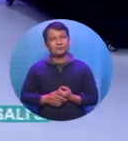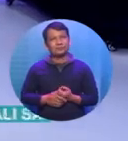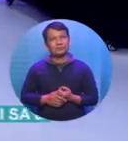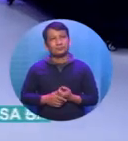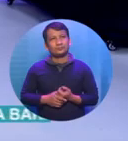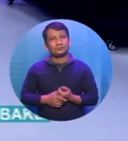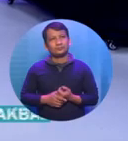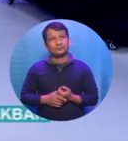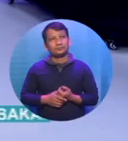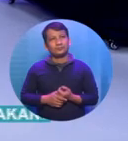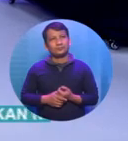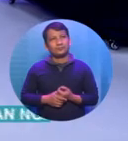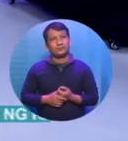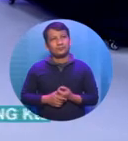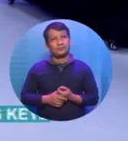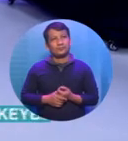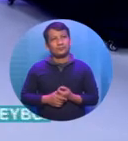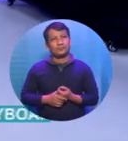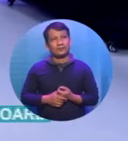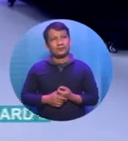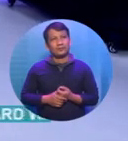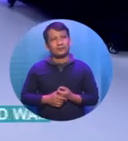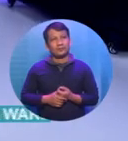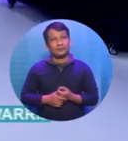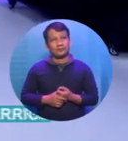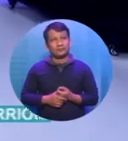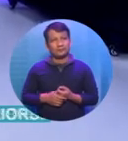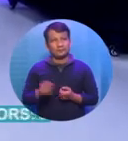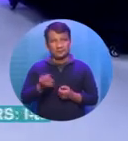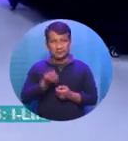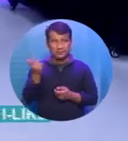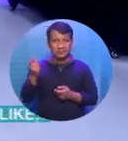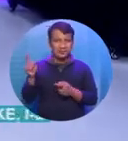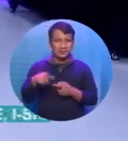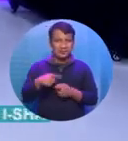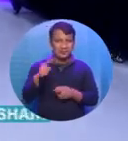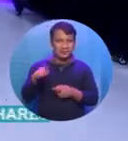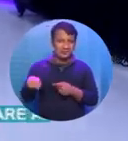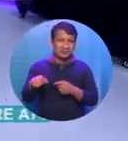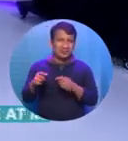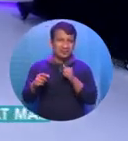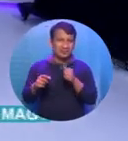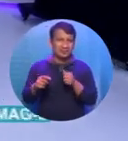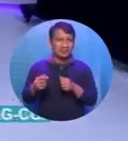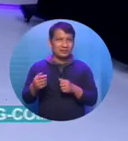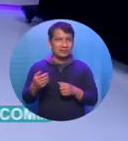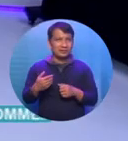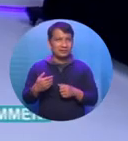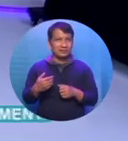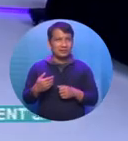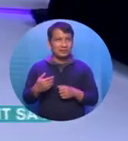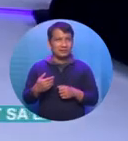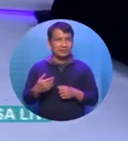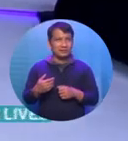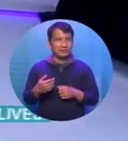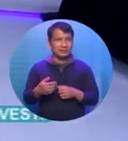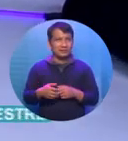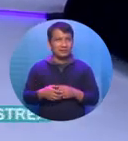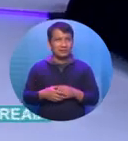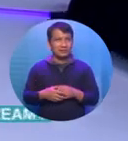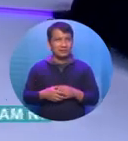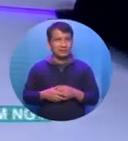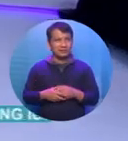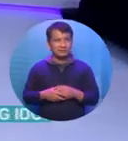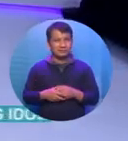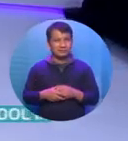Wala? Tama? Ah, palitan natin. Cancel. Hindi nag-ring eh. May isang number pa po, Idol. May isang number